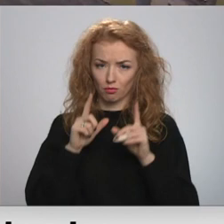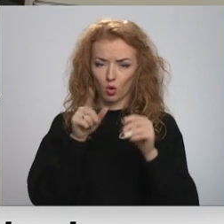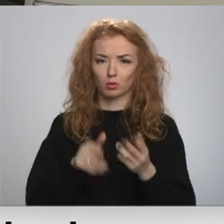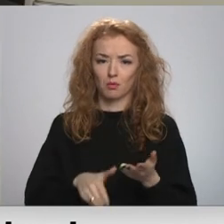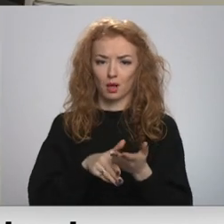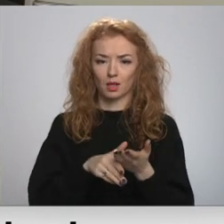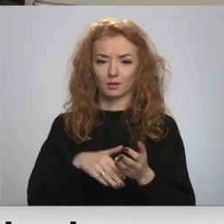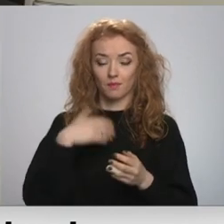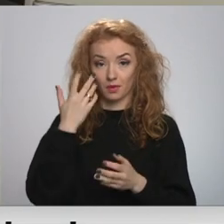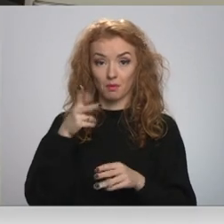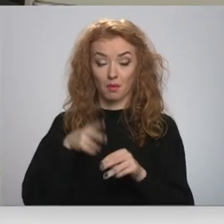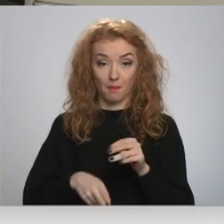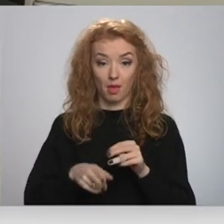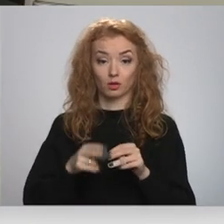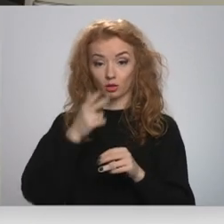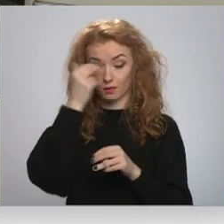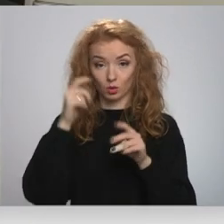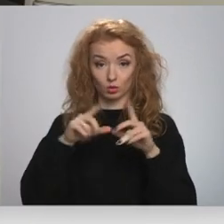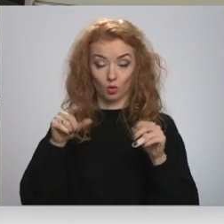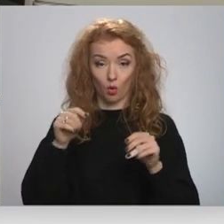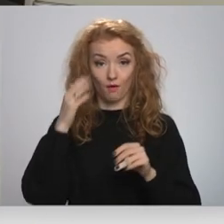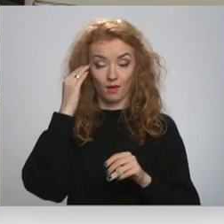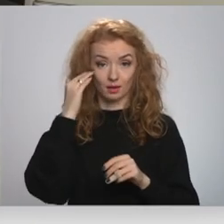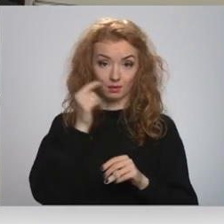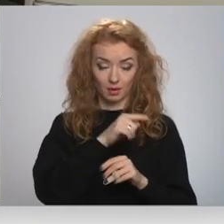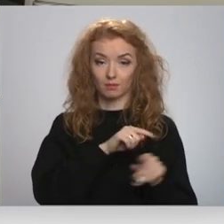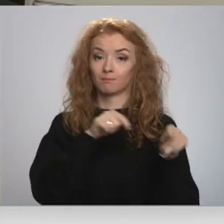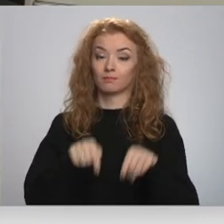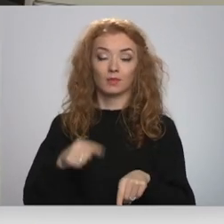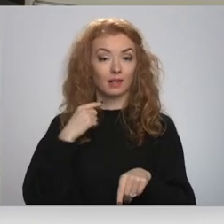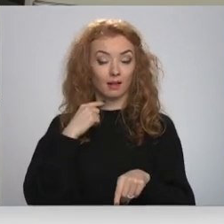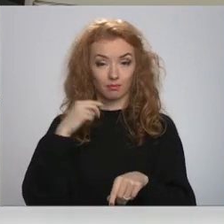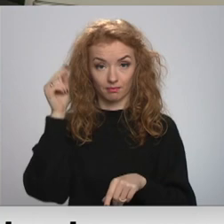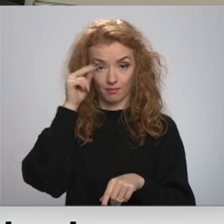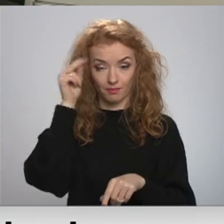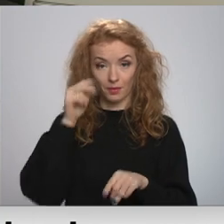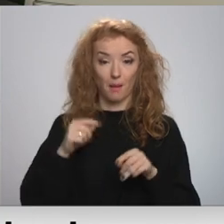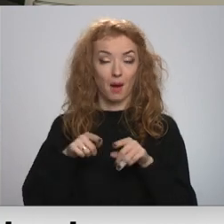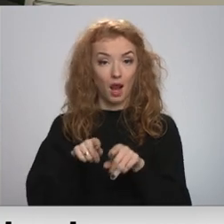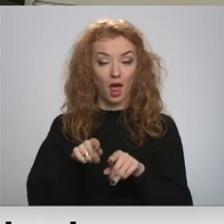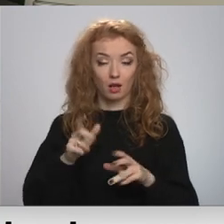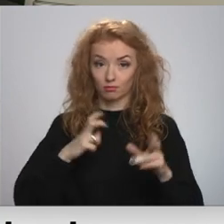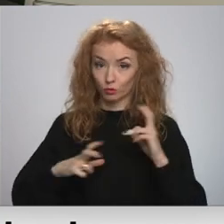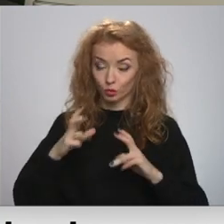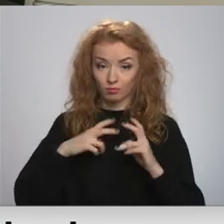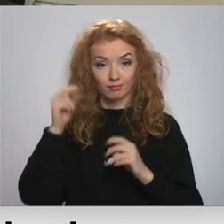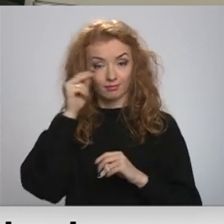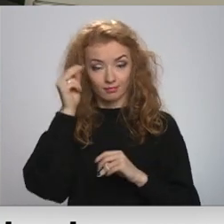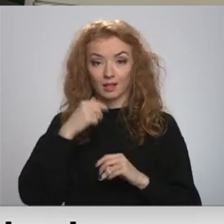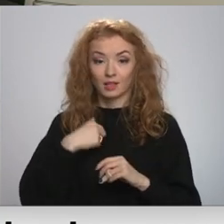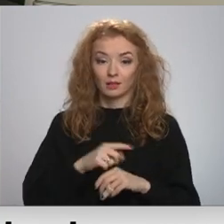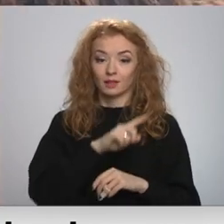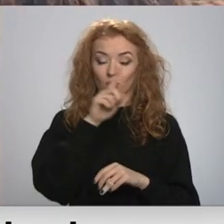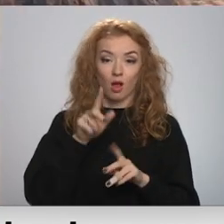palīgā. Kad es pabeidzu vidusskolu Ventspilī, es sāku studēt Rīgā. Paralēli studējot, jo tā kā respektīvi es visu